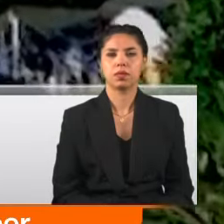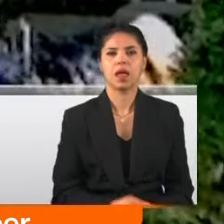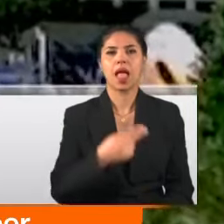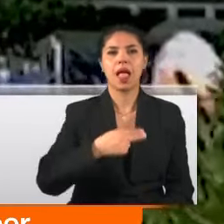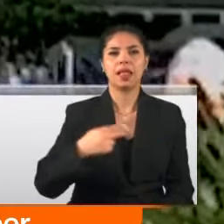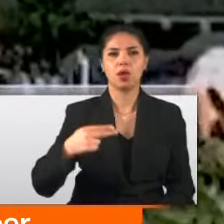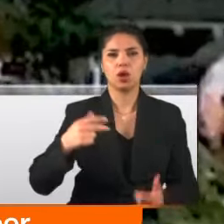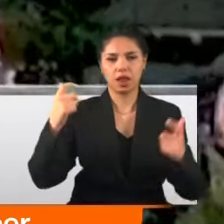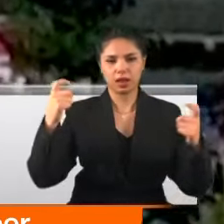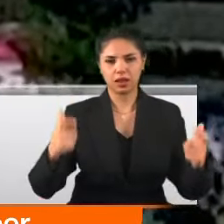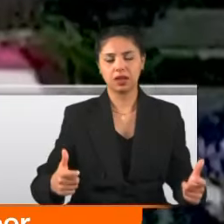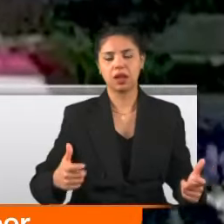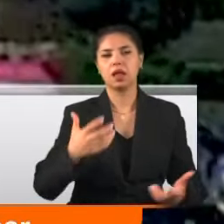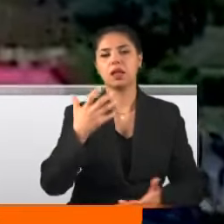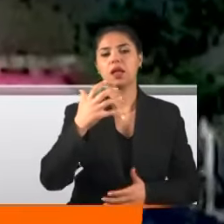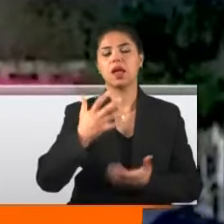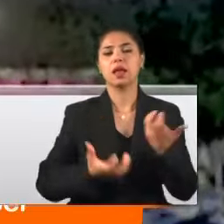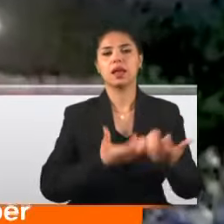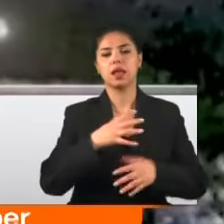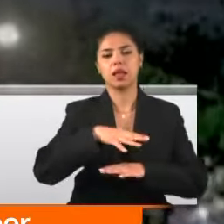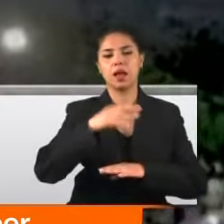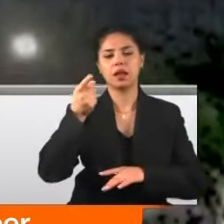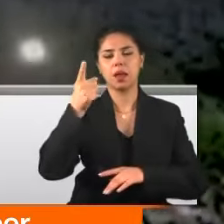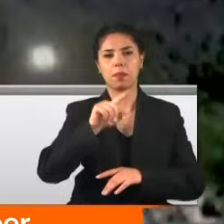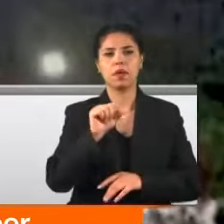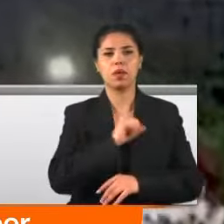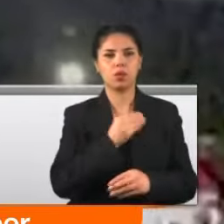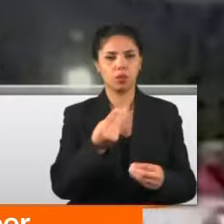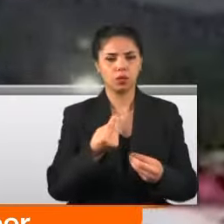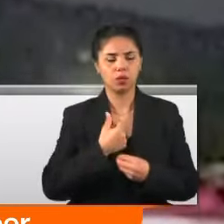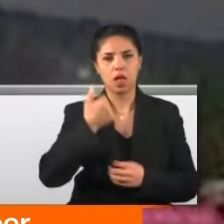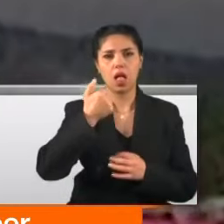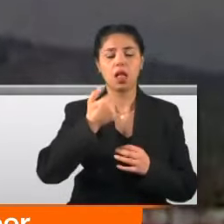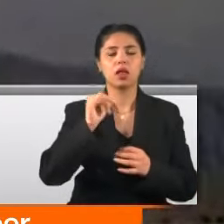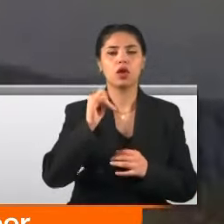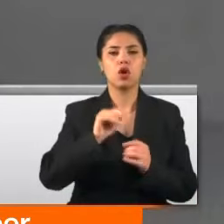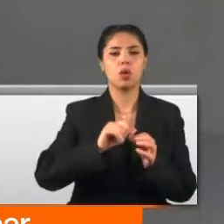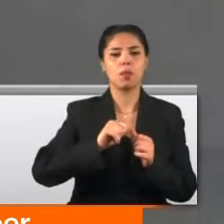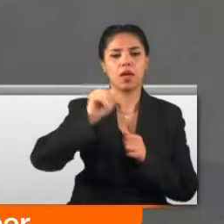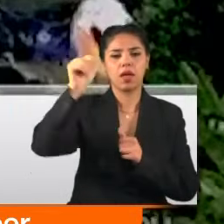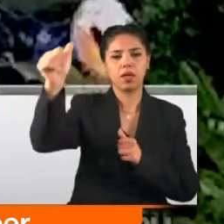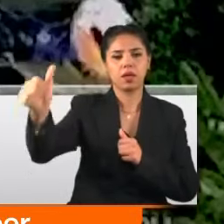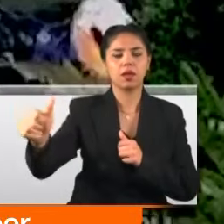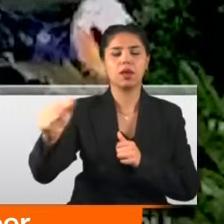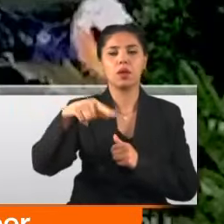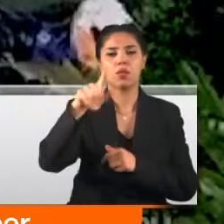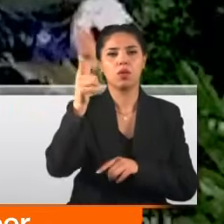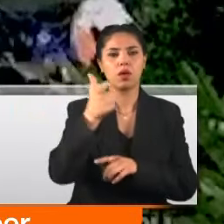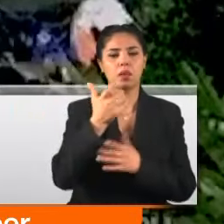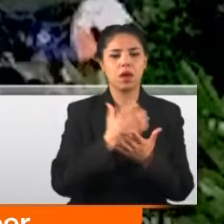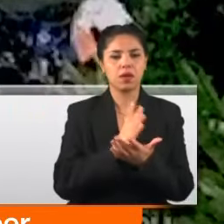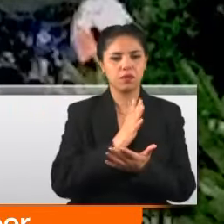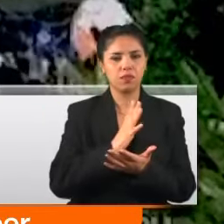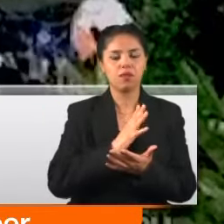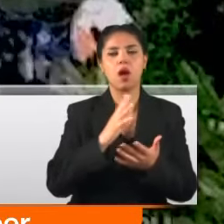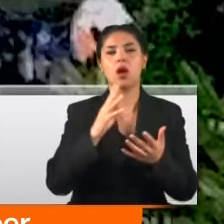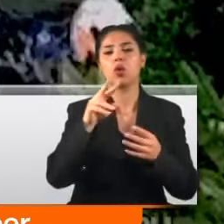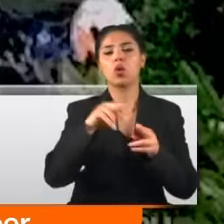Endonezya'da yanardağ bir kez daha korkuttu. 6 kilometre yüksekliğe ulaşan kül ve toz kameraya da yansıdı.